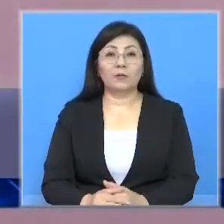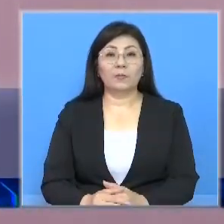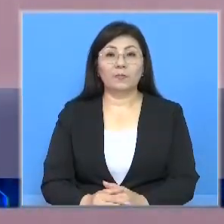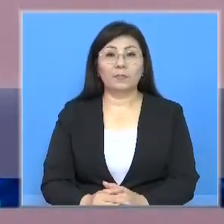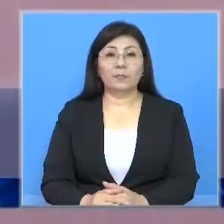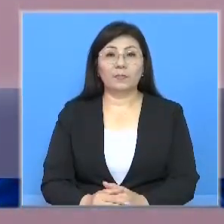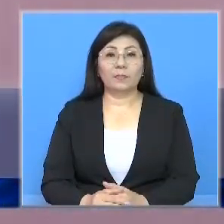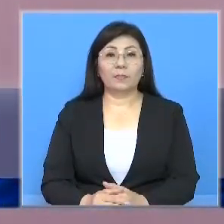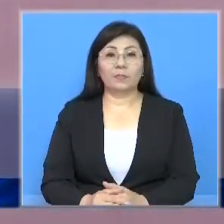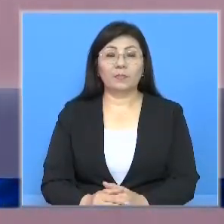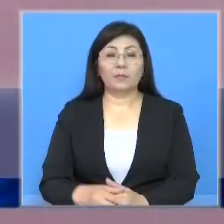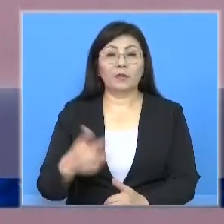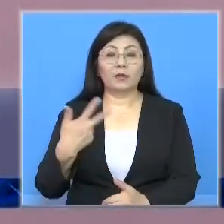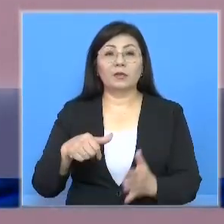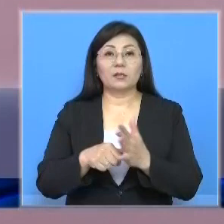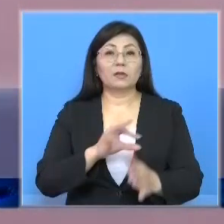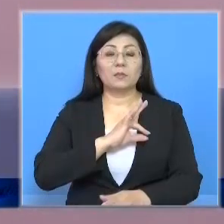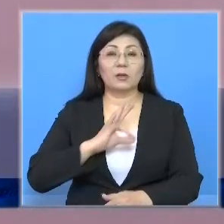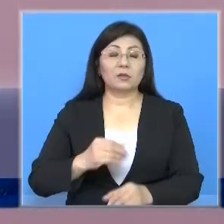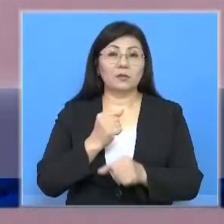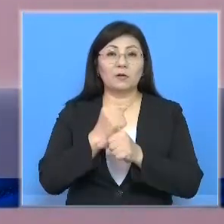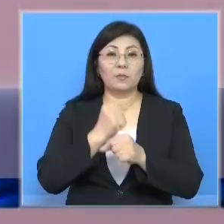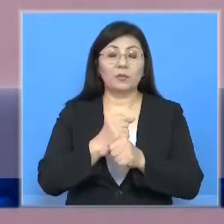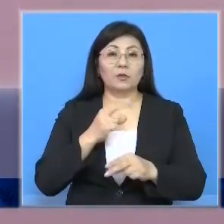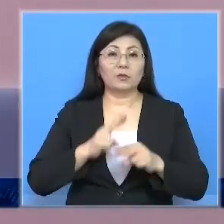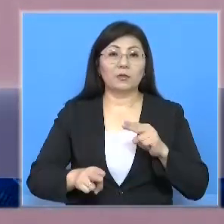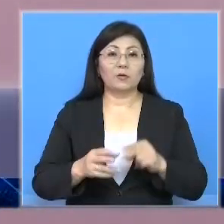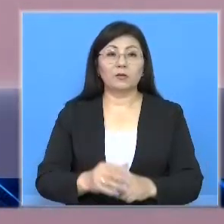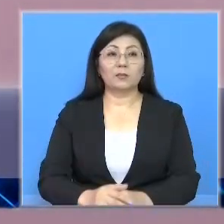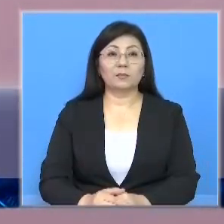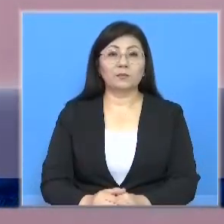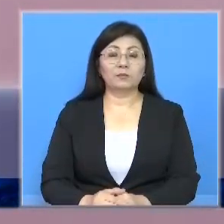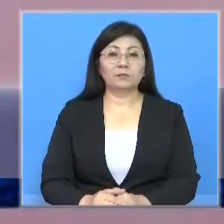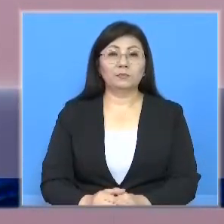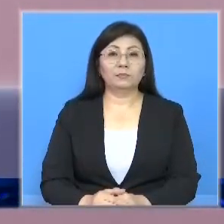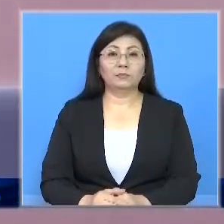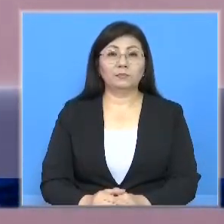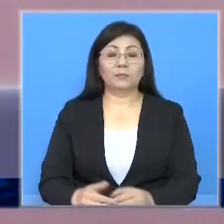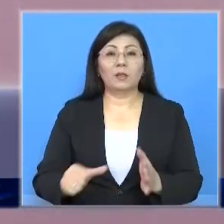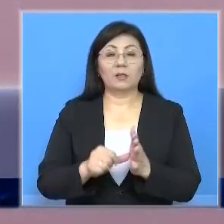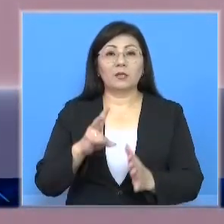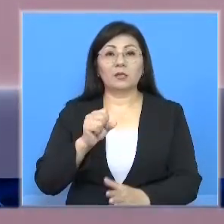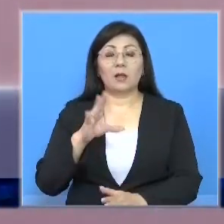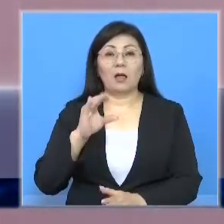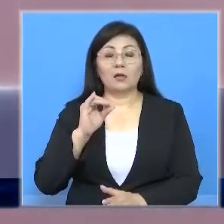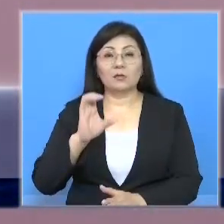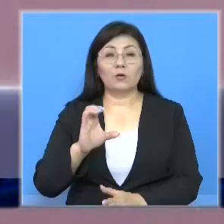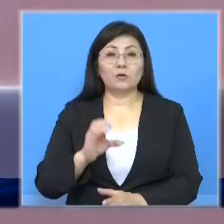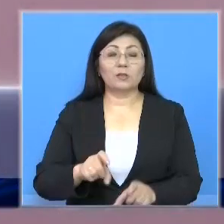составляет 36%, и 6 насосных станций полностью